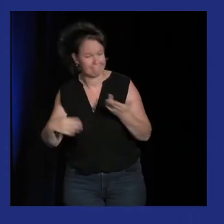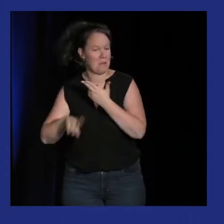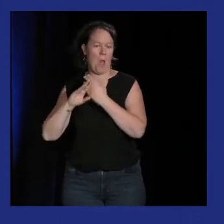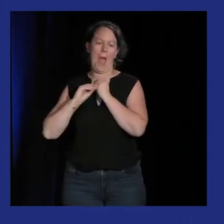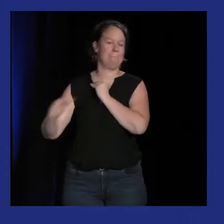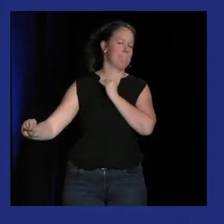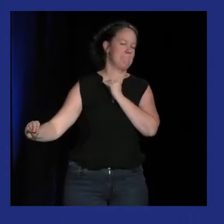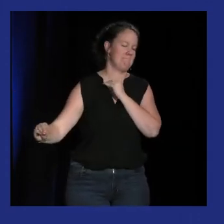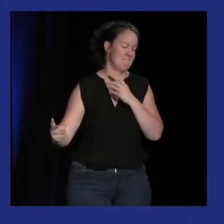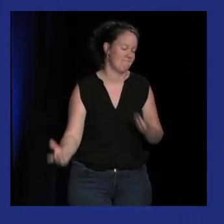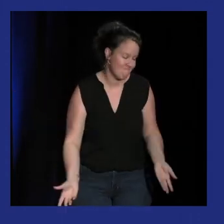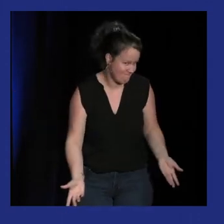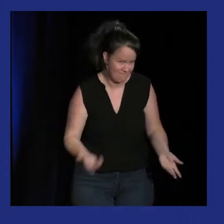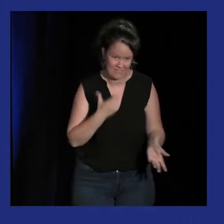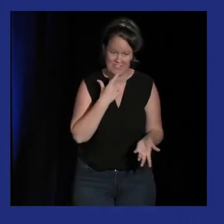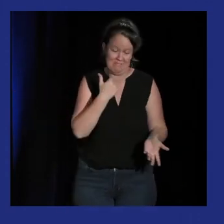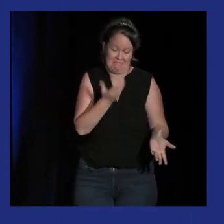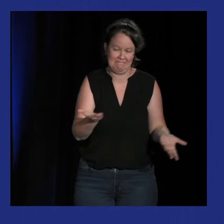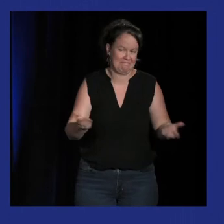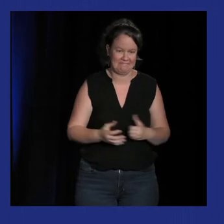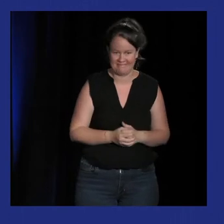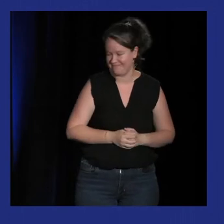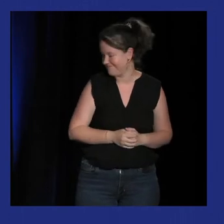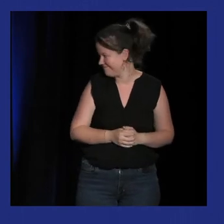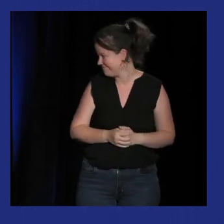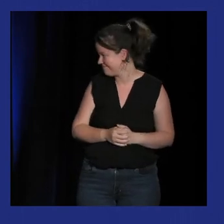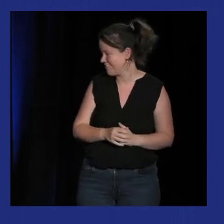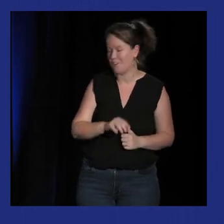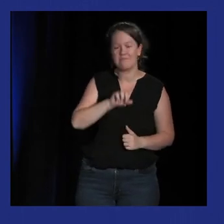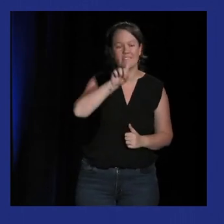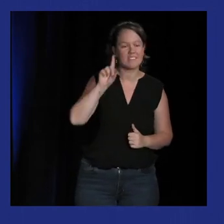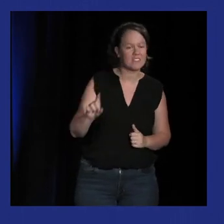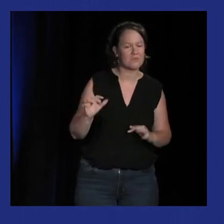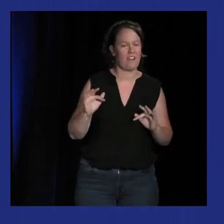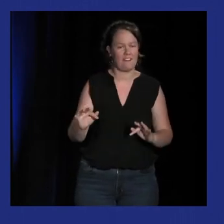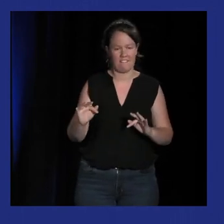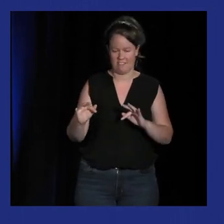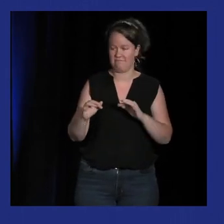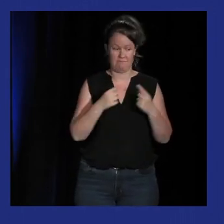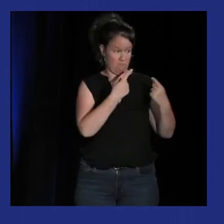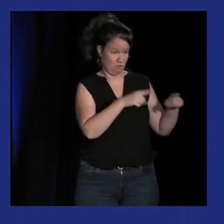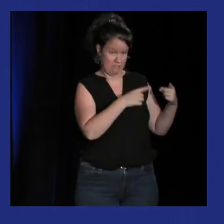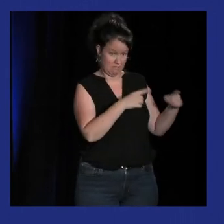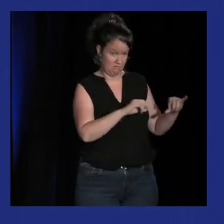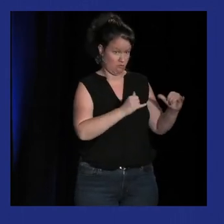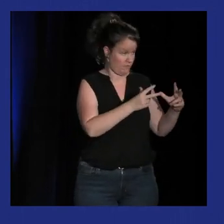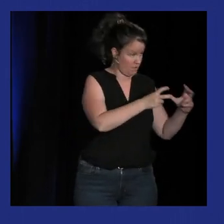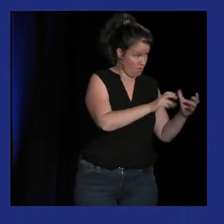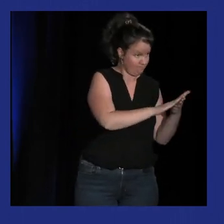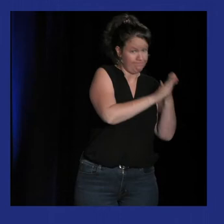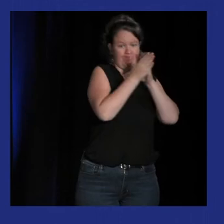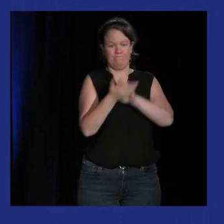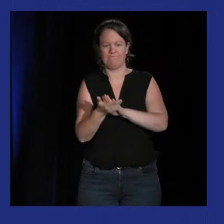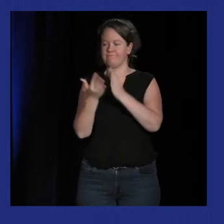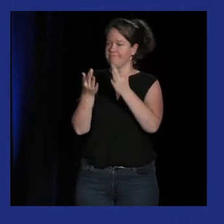on va revenir maintenant donc sur la question des arrangements et plus généralement de l'adaptation de la musique on va dire au